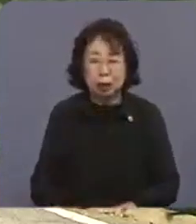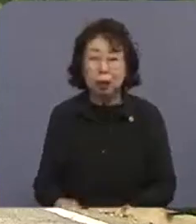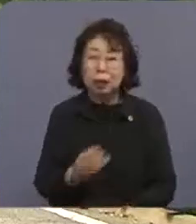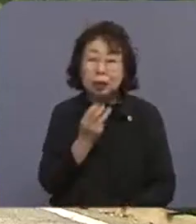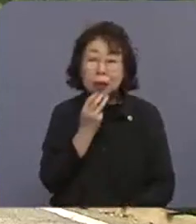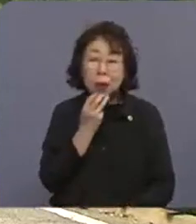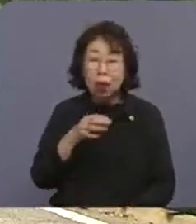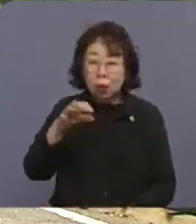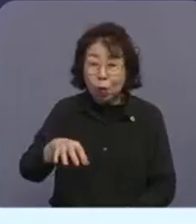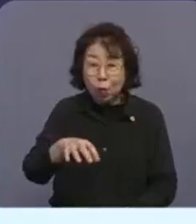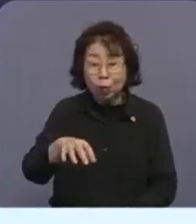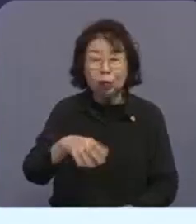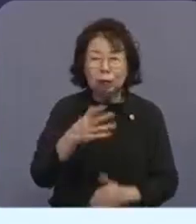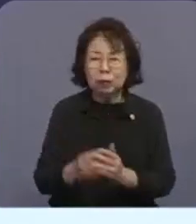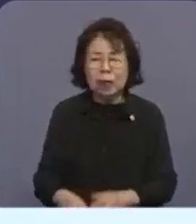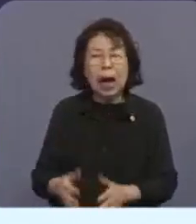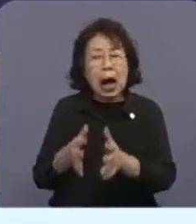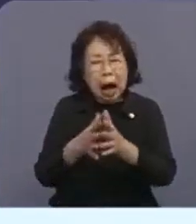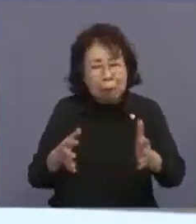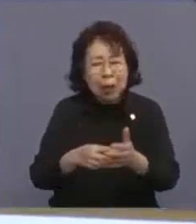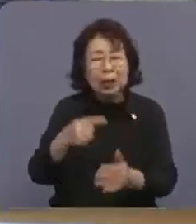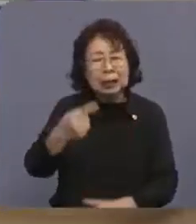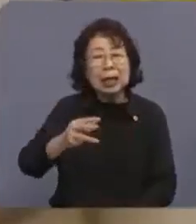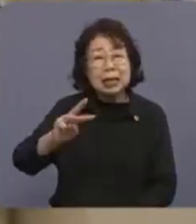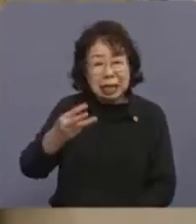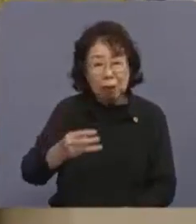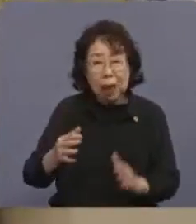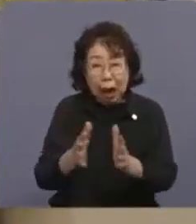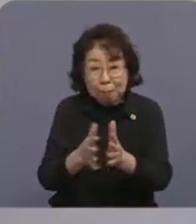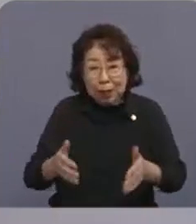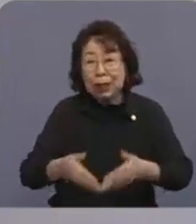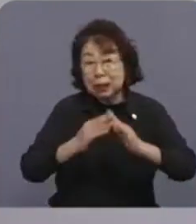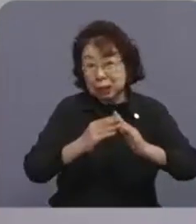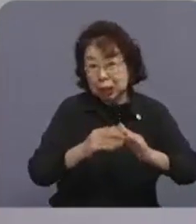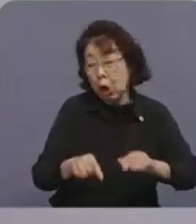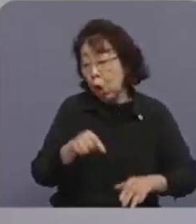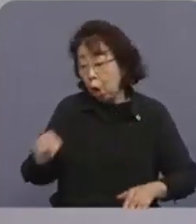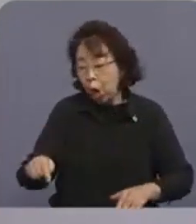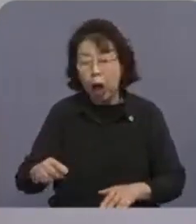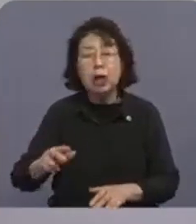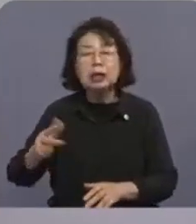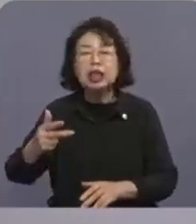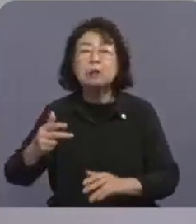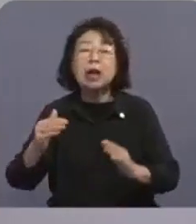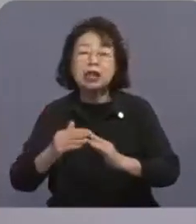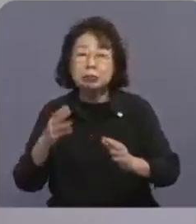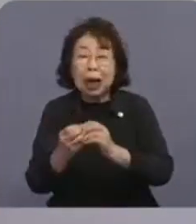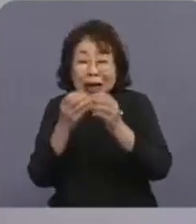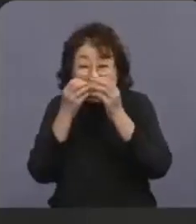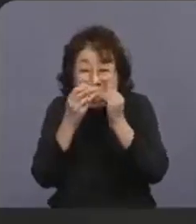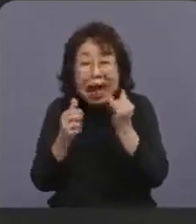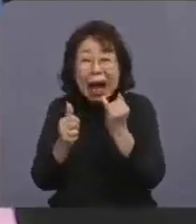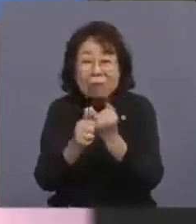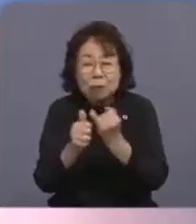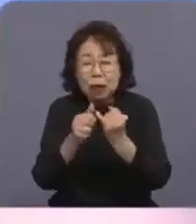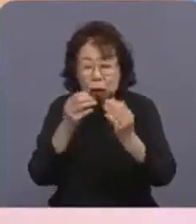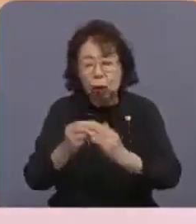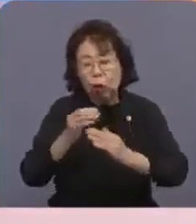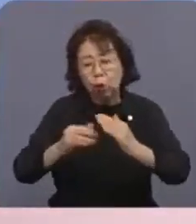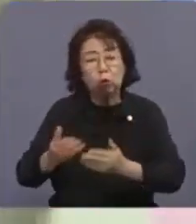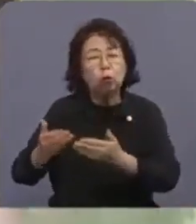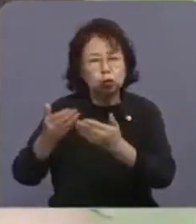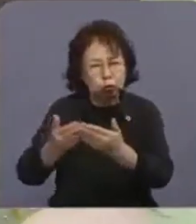성동구치소 터에는 아파트 1300여 가구가 들어서는데 700 가구는 신혼희망타운 공공